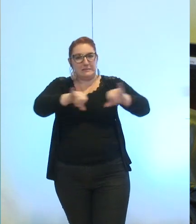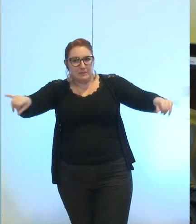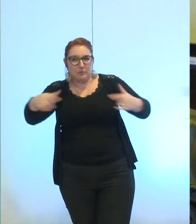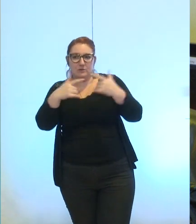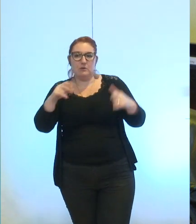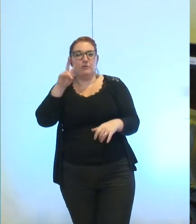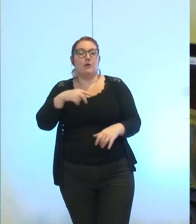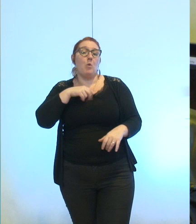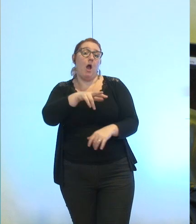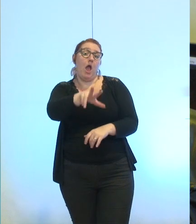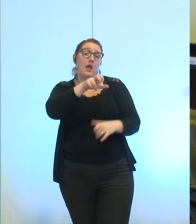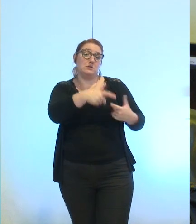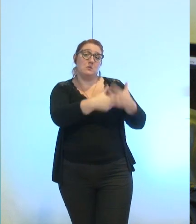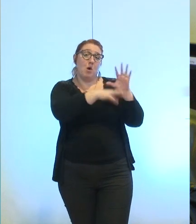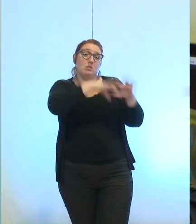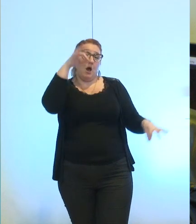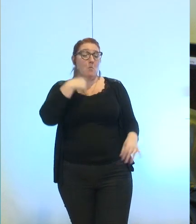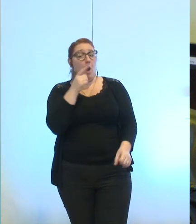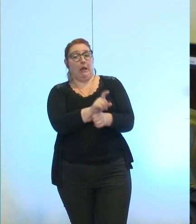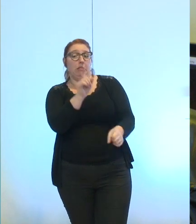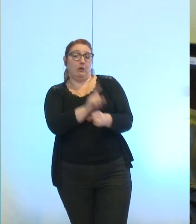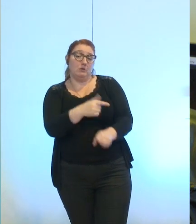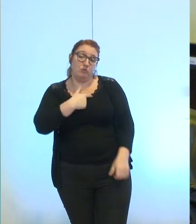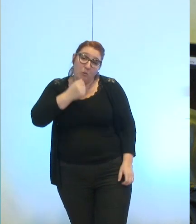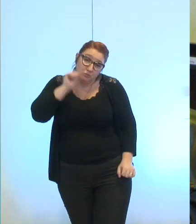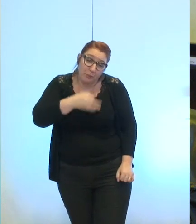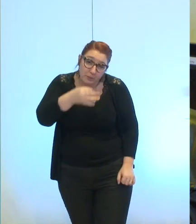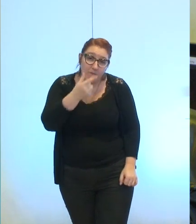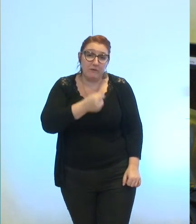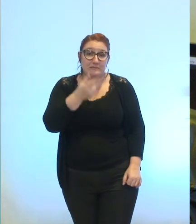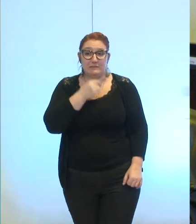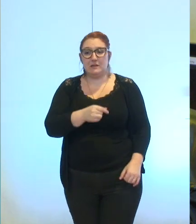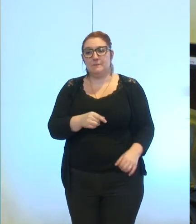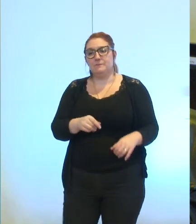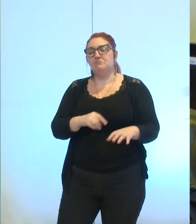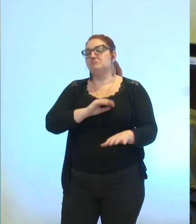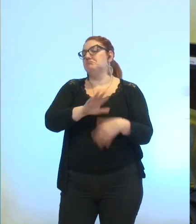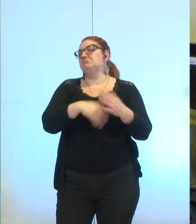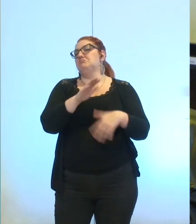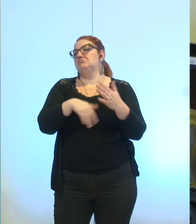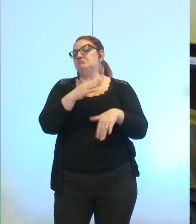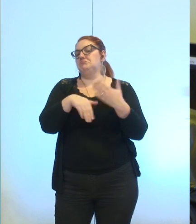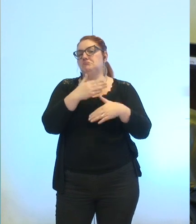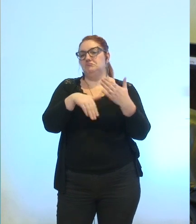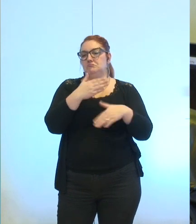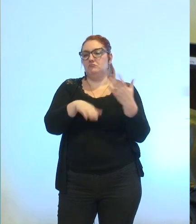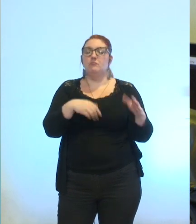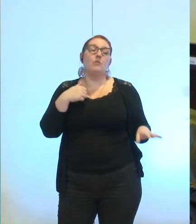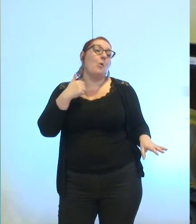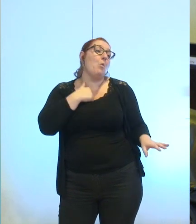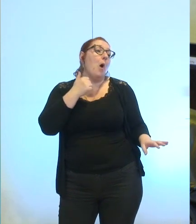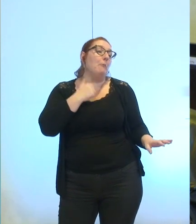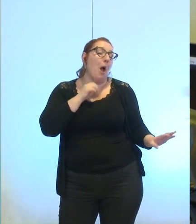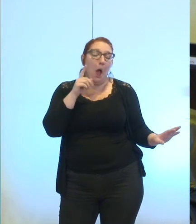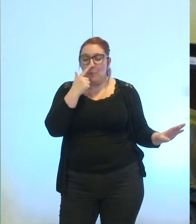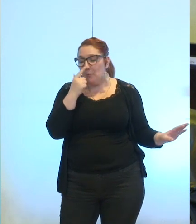étaiit dans le précédent mandat je sais que je l'ai critiqué à un certain moment et puis la trajectoire a été j'ai la prétention de penser que